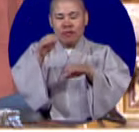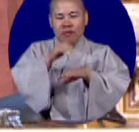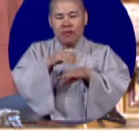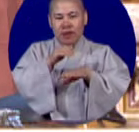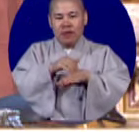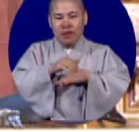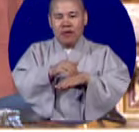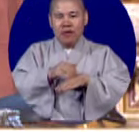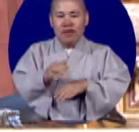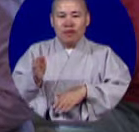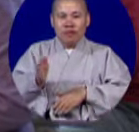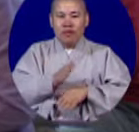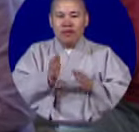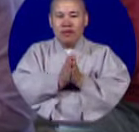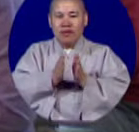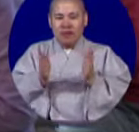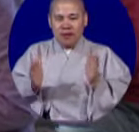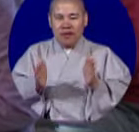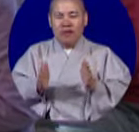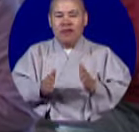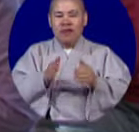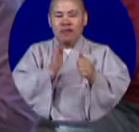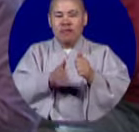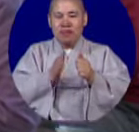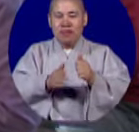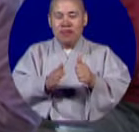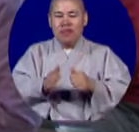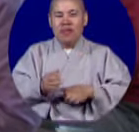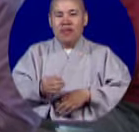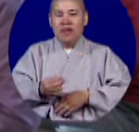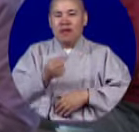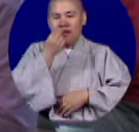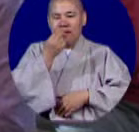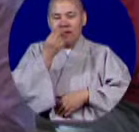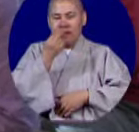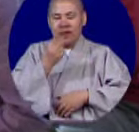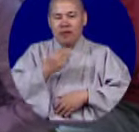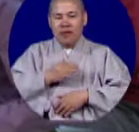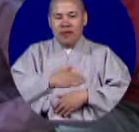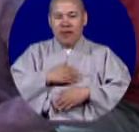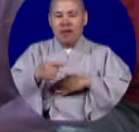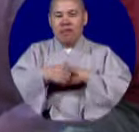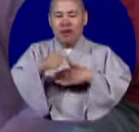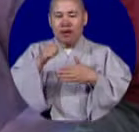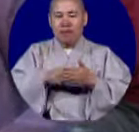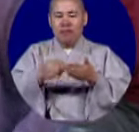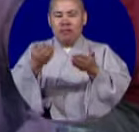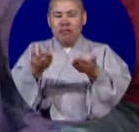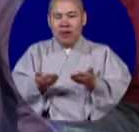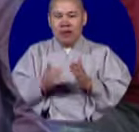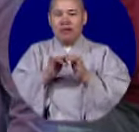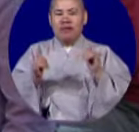하세요. 아무도 냄새나는 내 마음 그거 받아줄 사람은 없습니다.